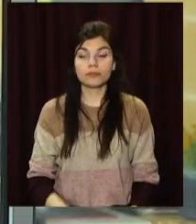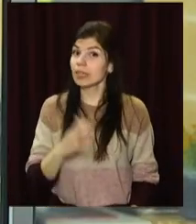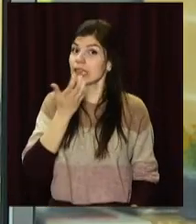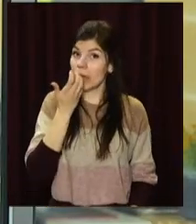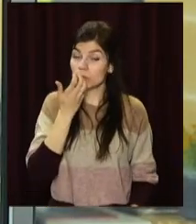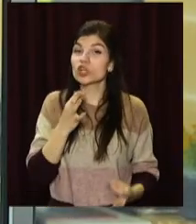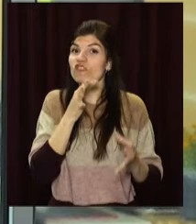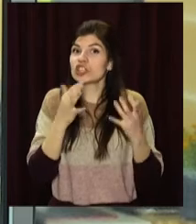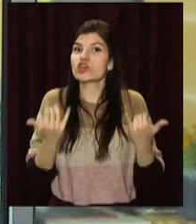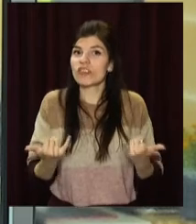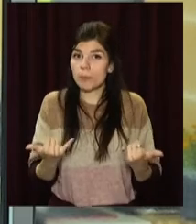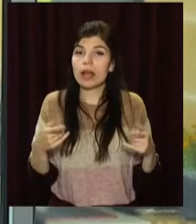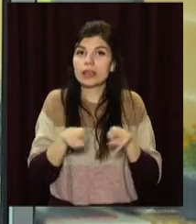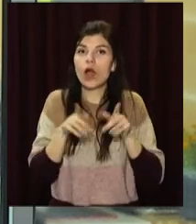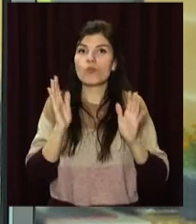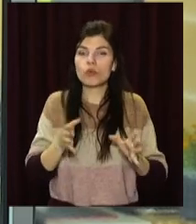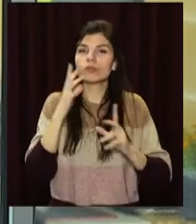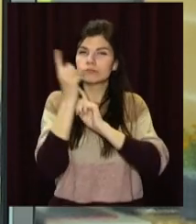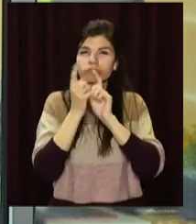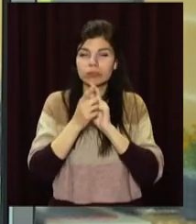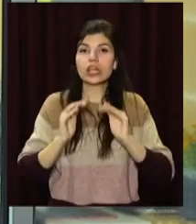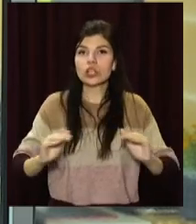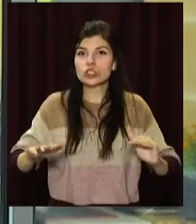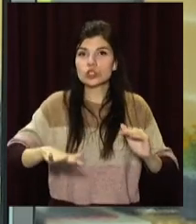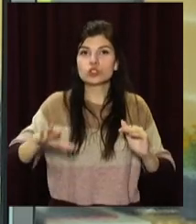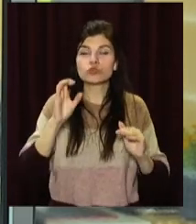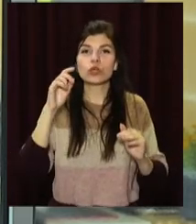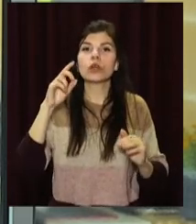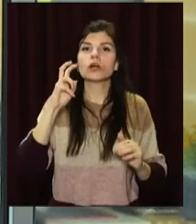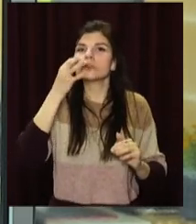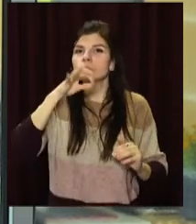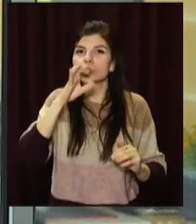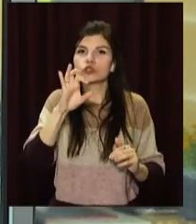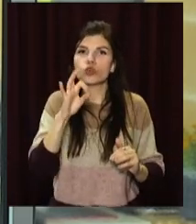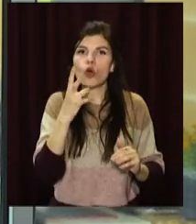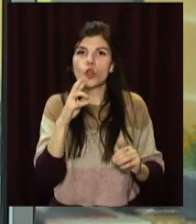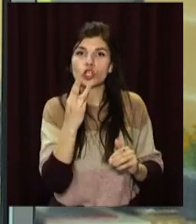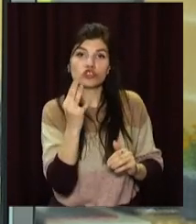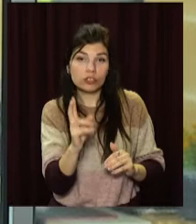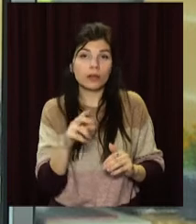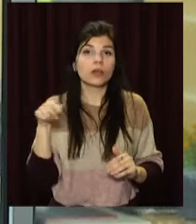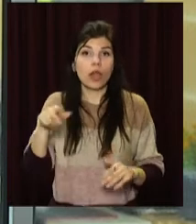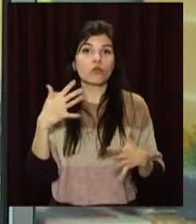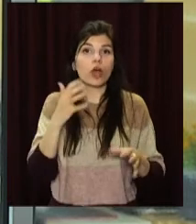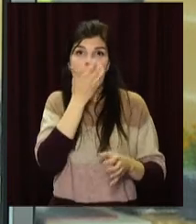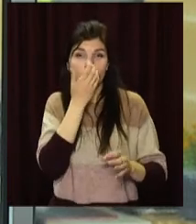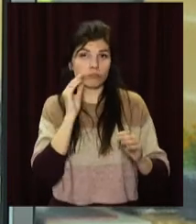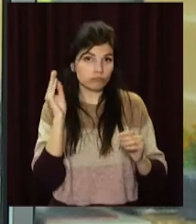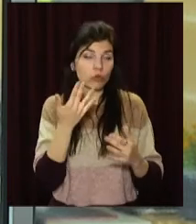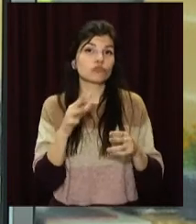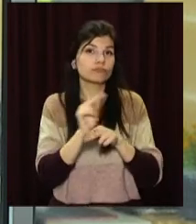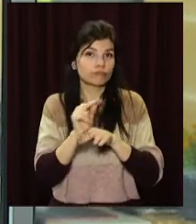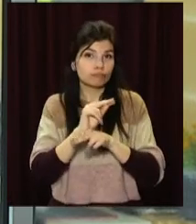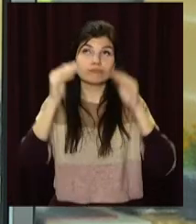Теплий і сучасний. Таким буде після реконструкції дитячий садочок «Соняшник» у Кам'янському. Дошкільний заклад вже утеплили, відремонтували